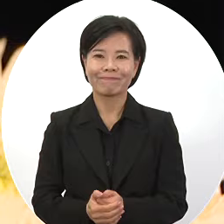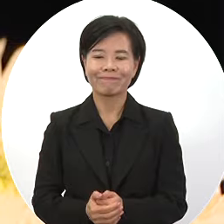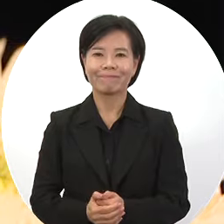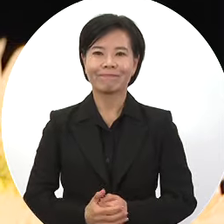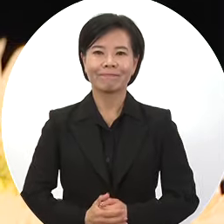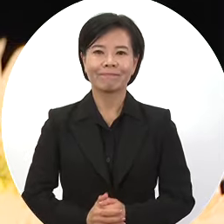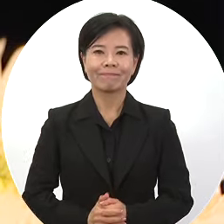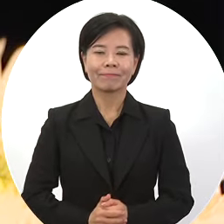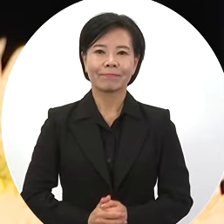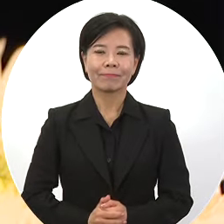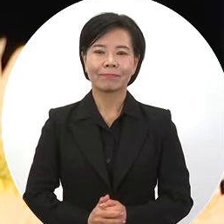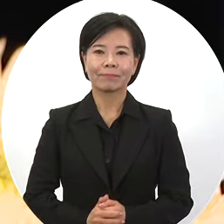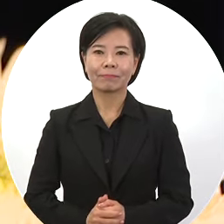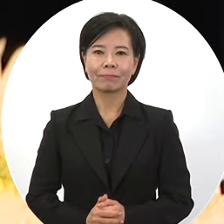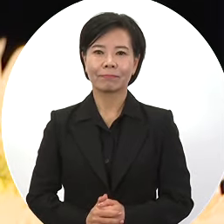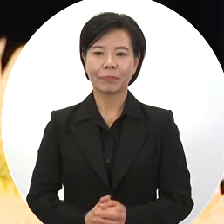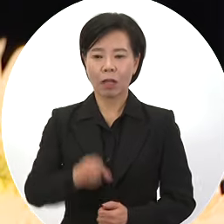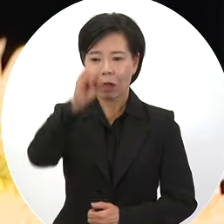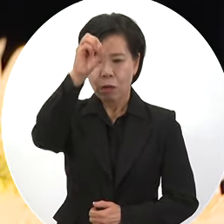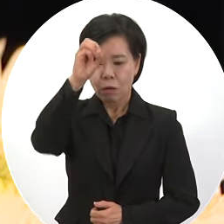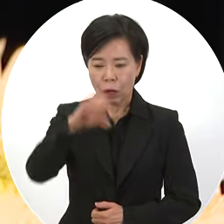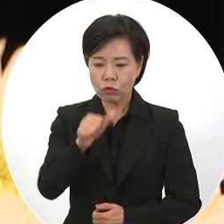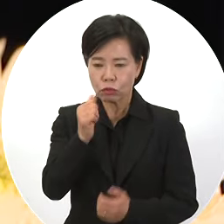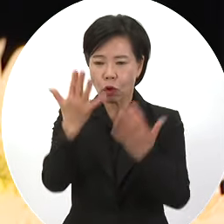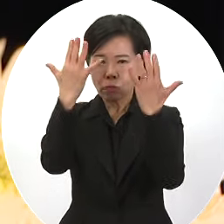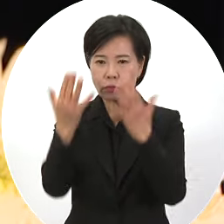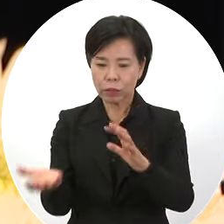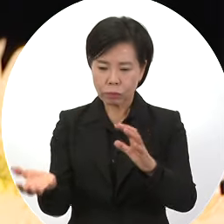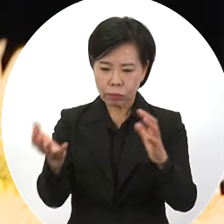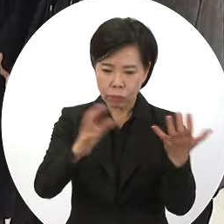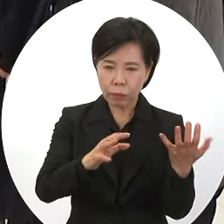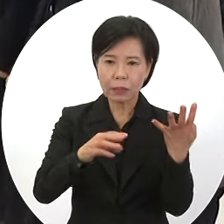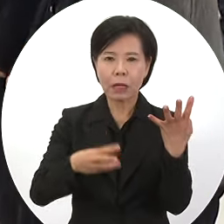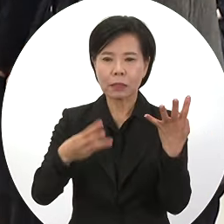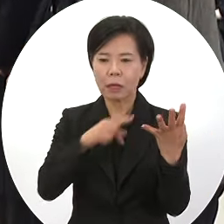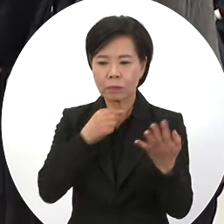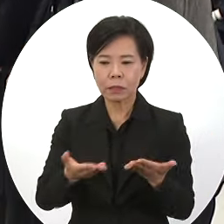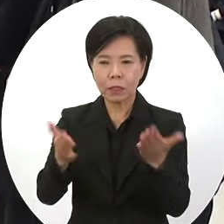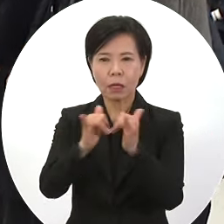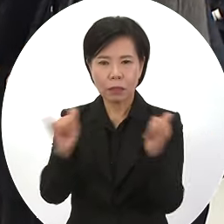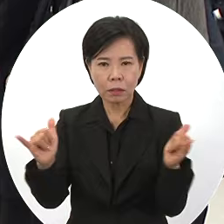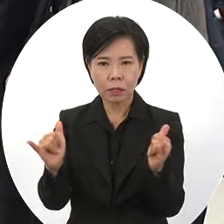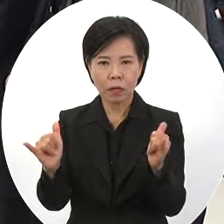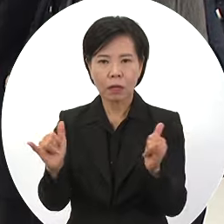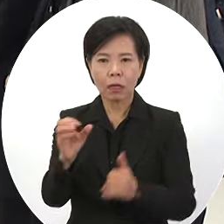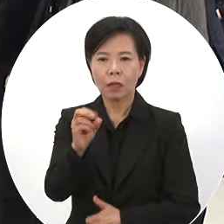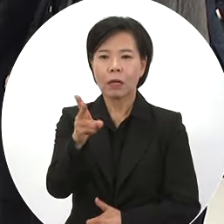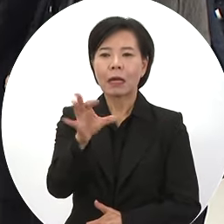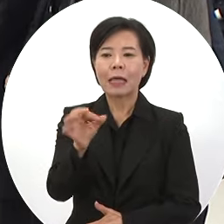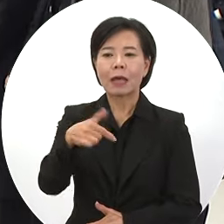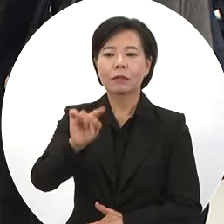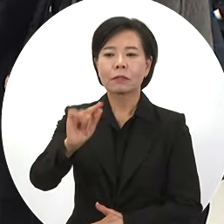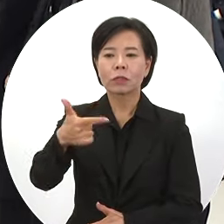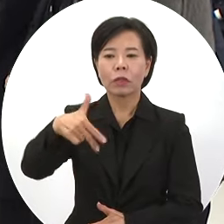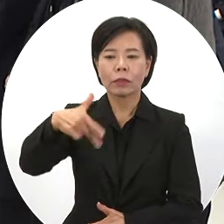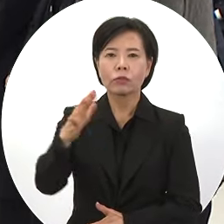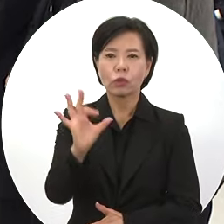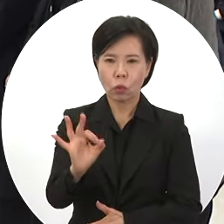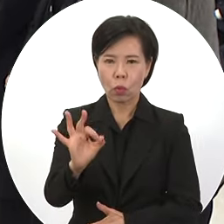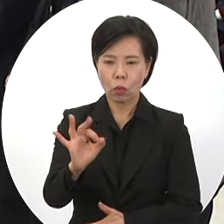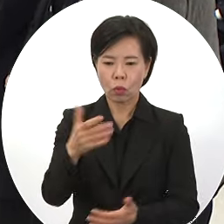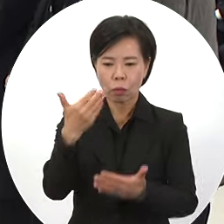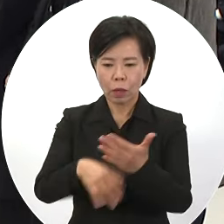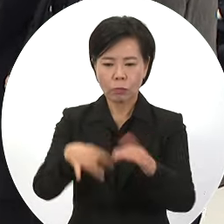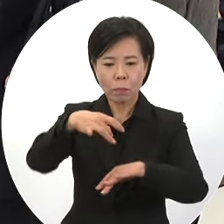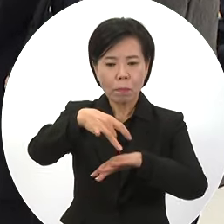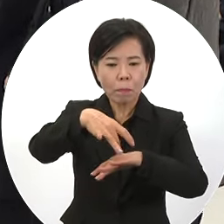첫 소식입니다. 광주 형무소에서 숨진 4.3 희생자 고 양천종님의 유해가 75년